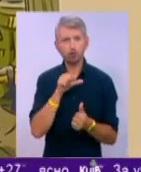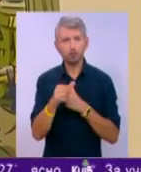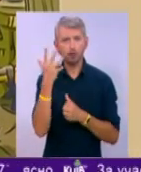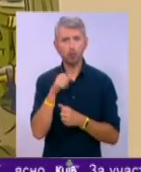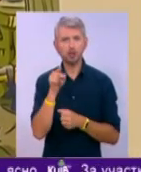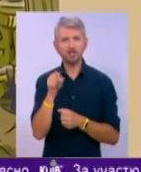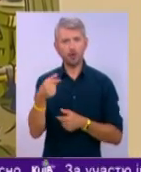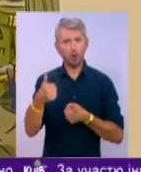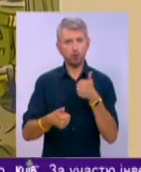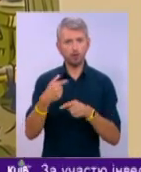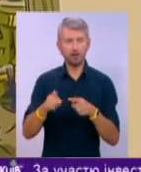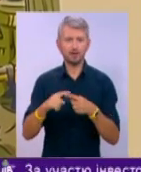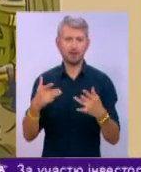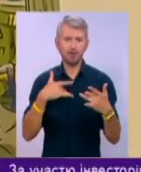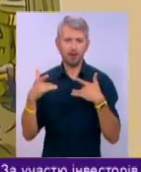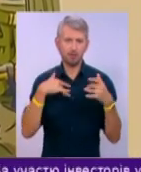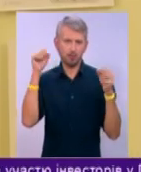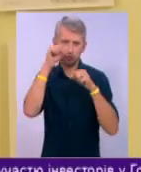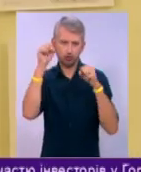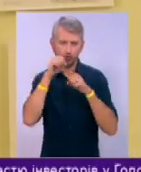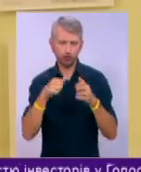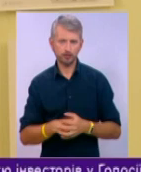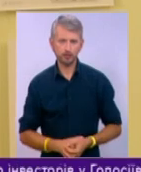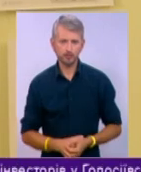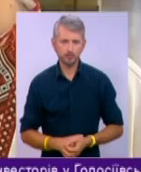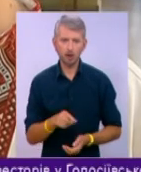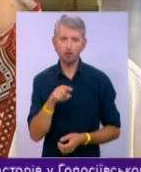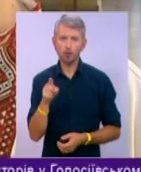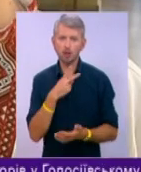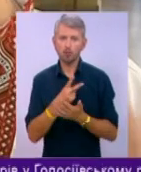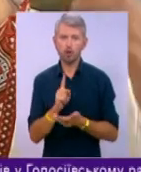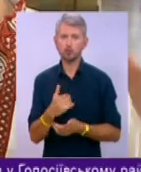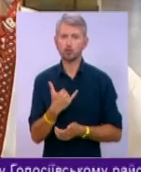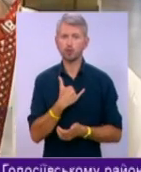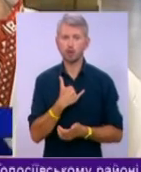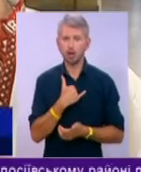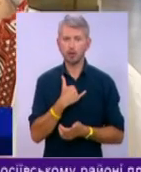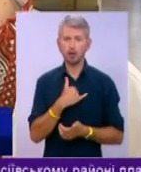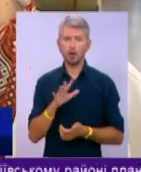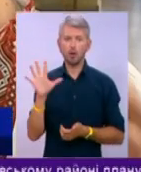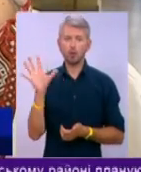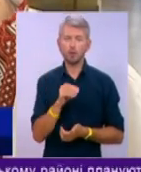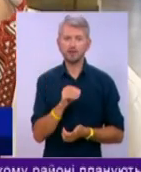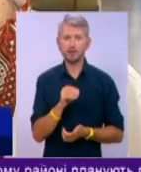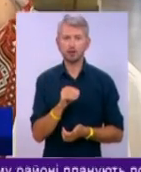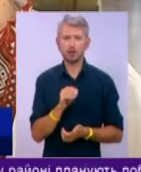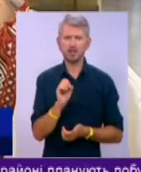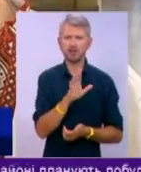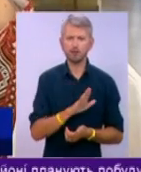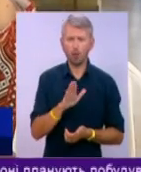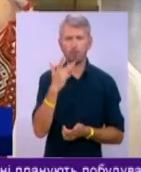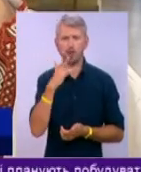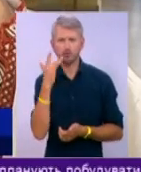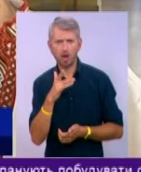твій опонент – це театр абсурду. Вони показують, що в нас усі, Європа,